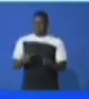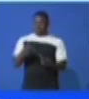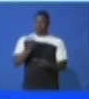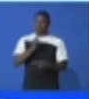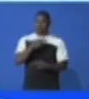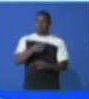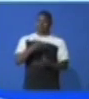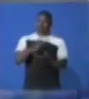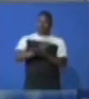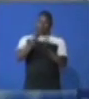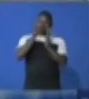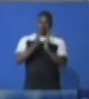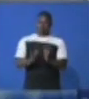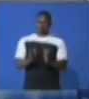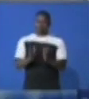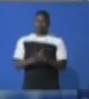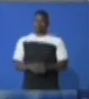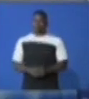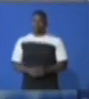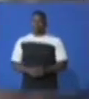Oumou Cissé.